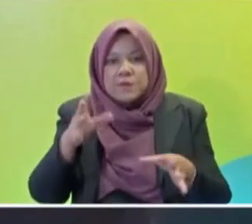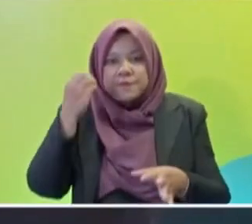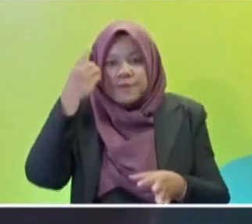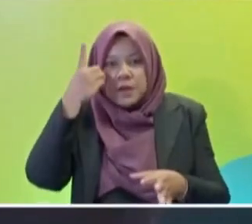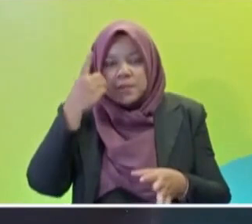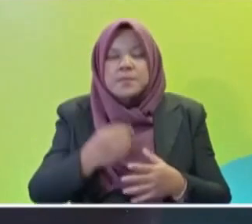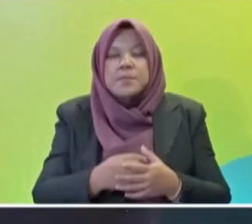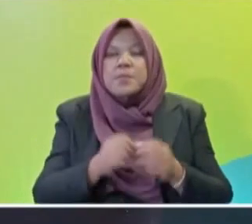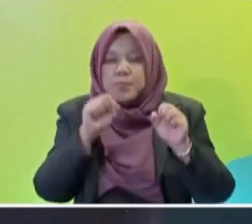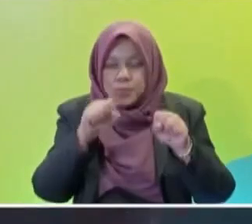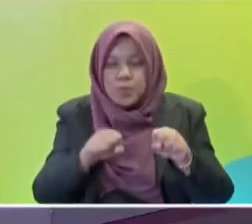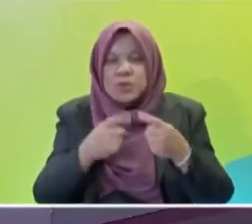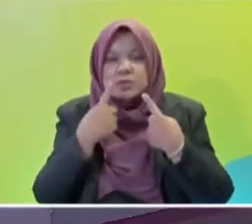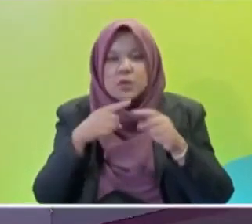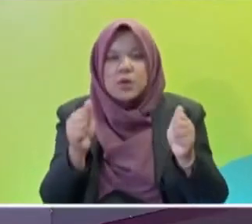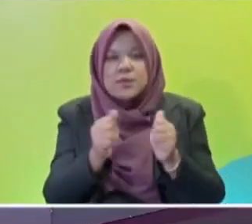baik